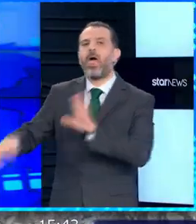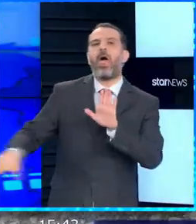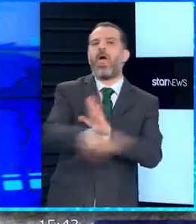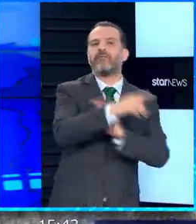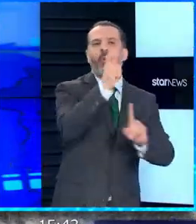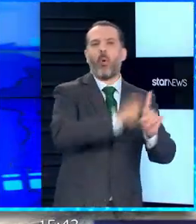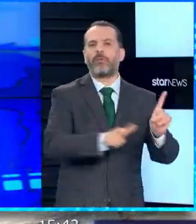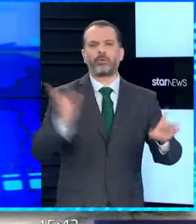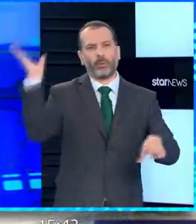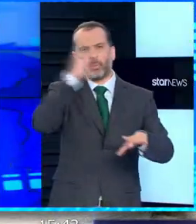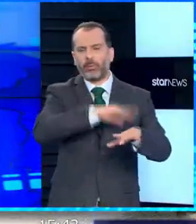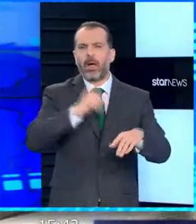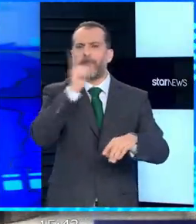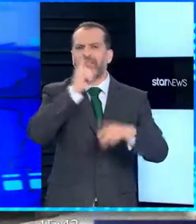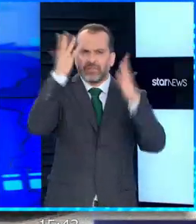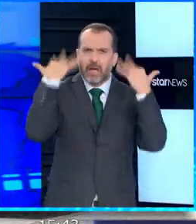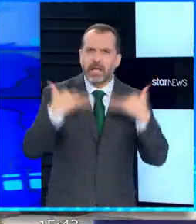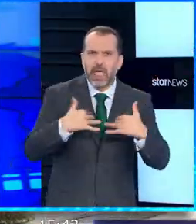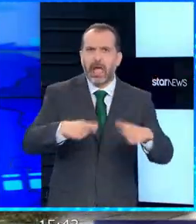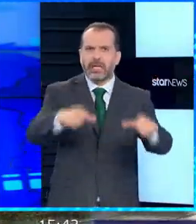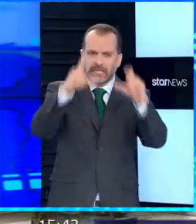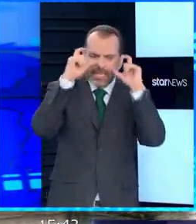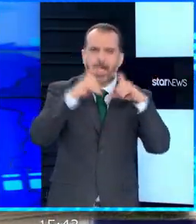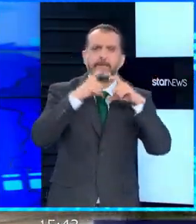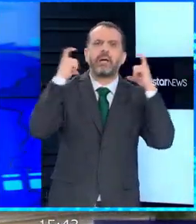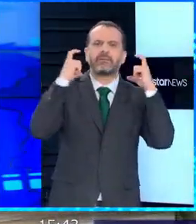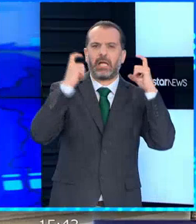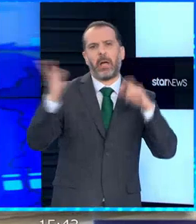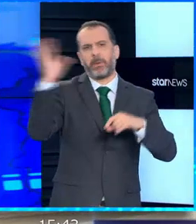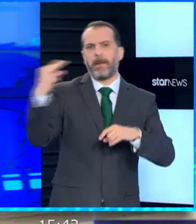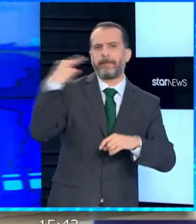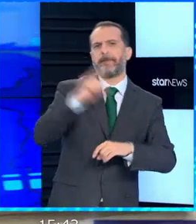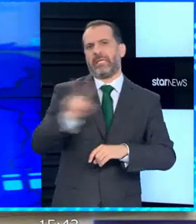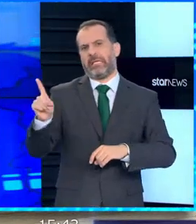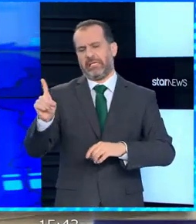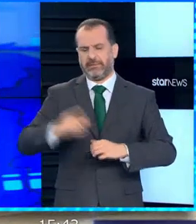μεταμφιεσμένος, φορώντας περούκα, γυαλιά ηλίου και χειρουργική μάσκα.